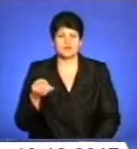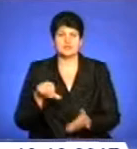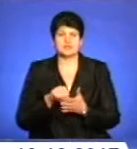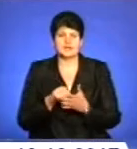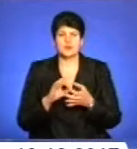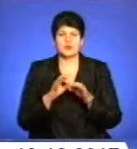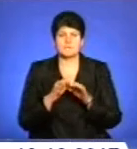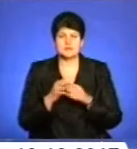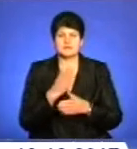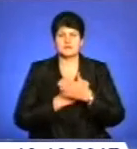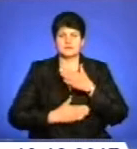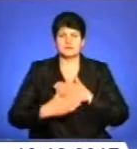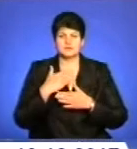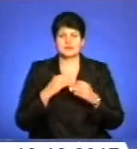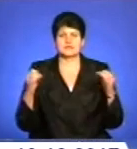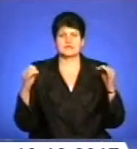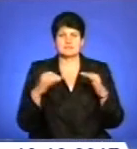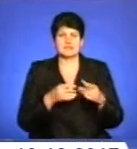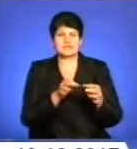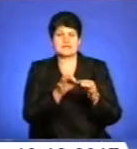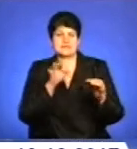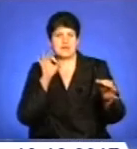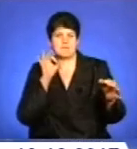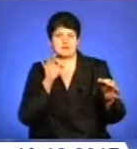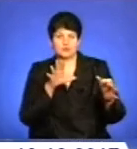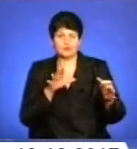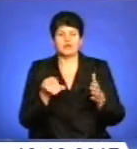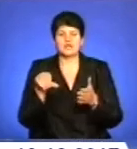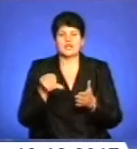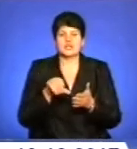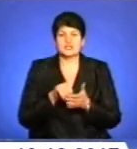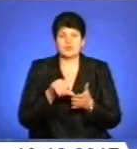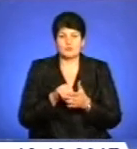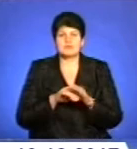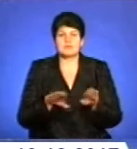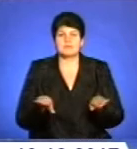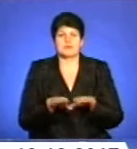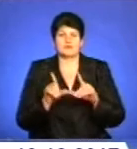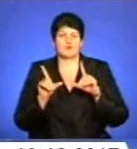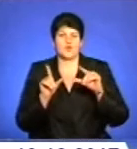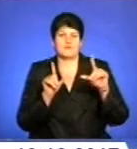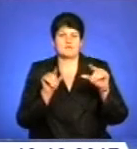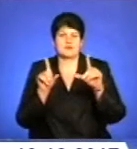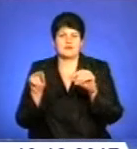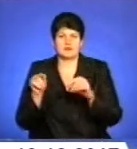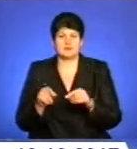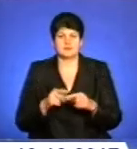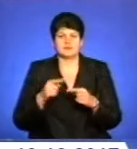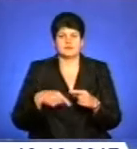параолімпійської збірної зі стрільби з луку та чемпіон України з плавання, об'їхав автостопом дві країни на інвалідному